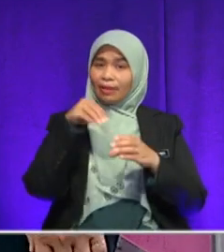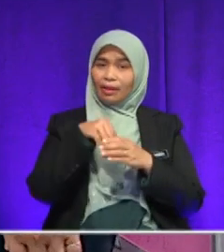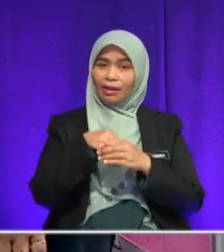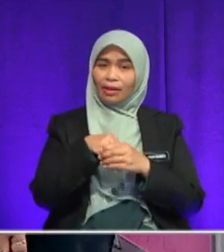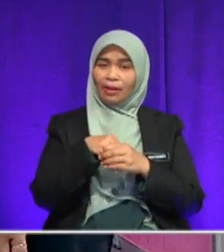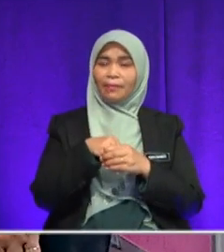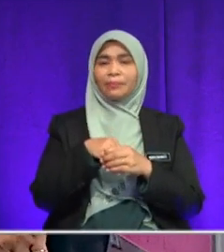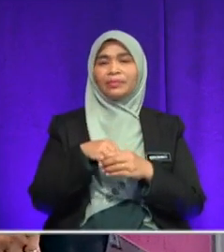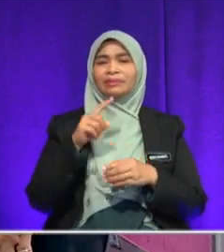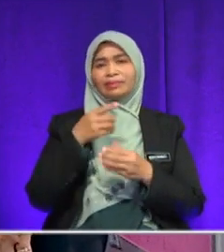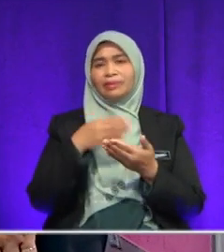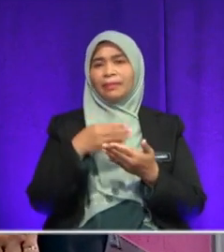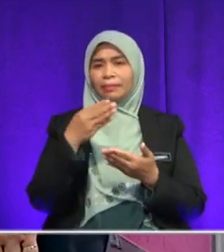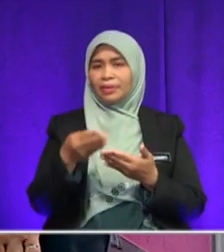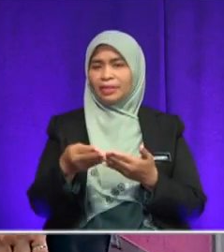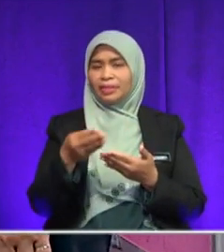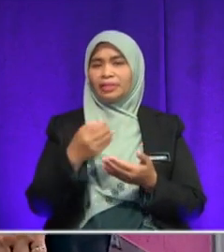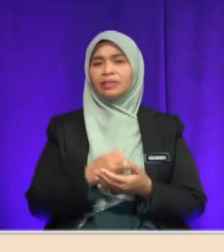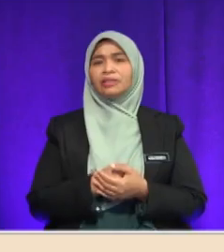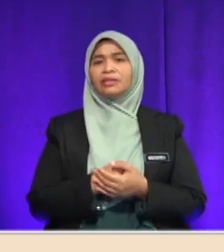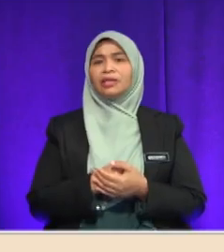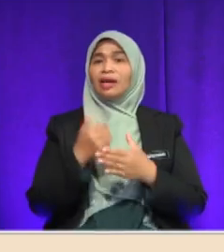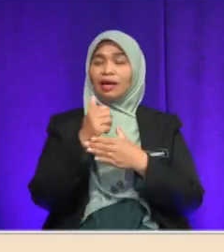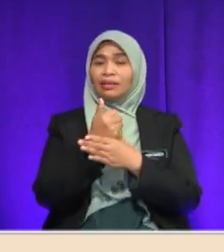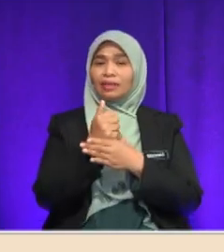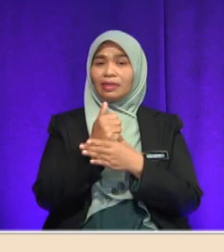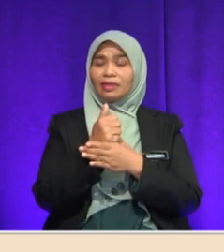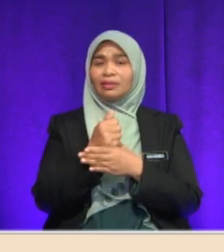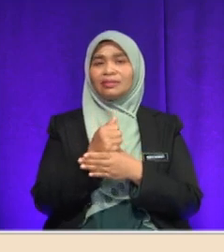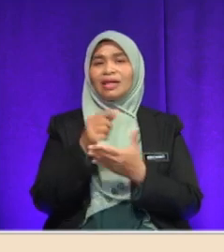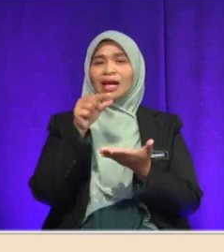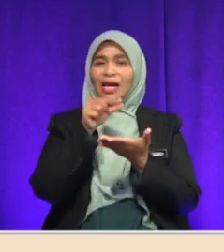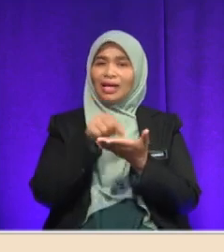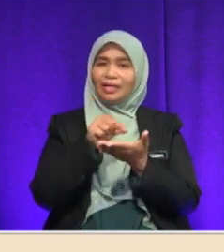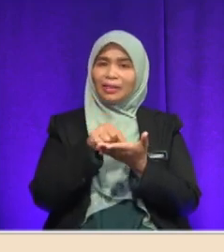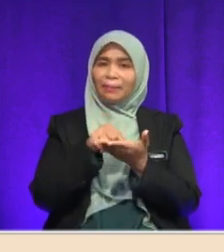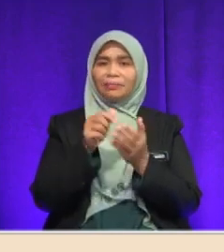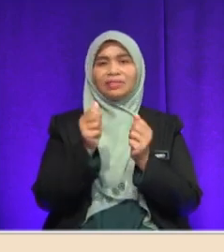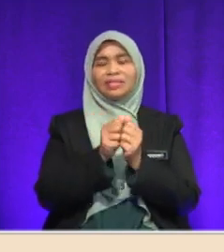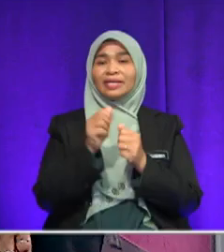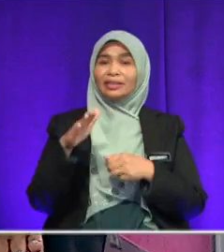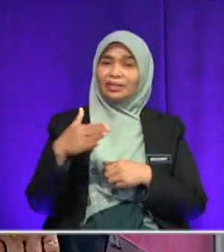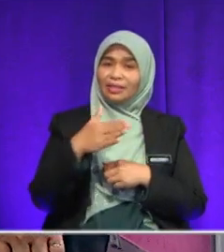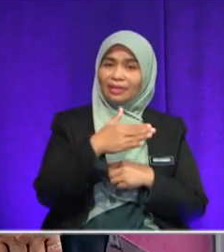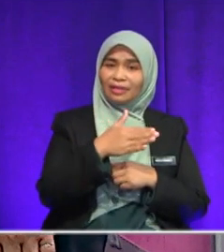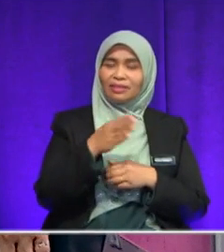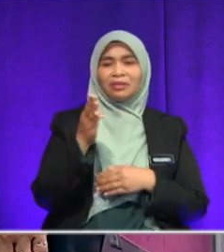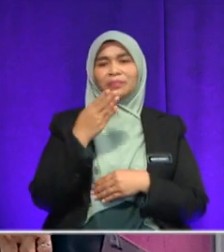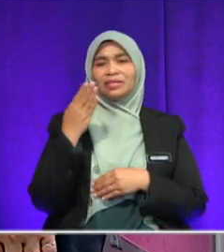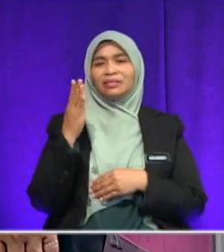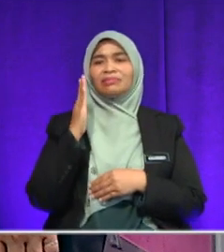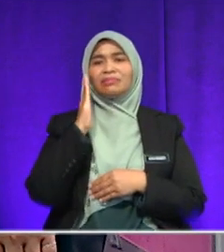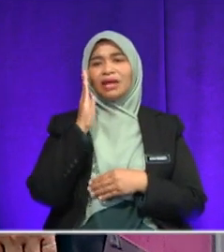membeli ni, saya ambil cikgu ambil contoh di antara ayam dengan ikan. So biasanya apa akan